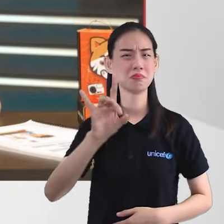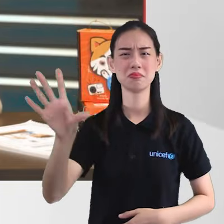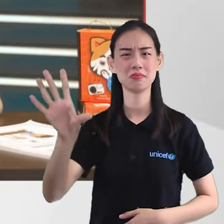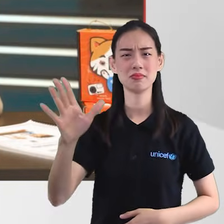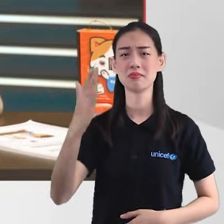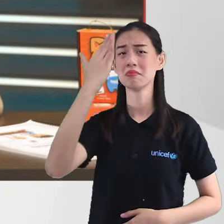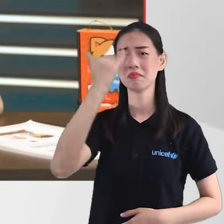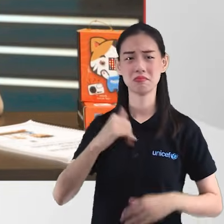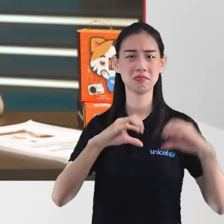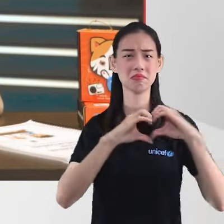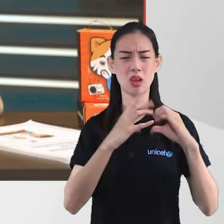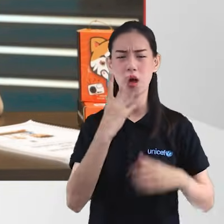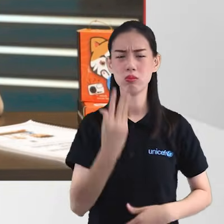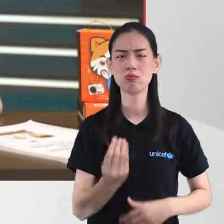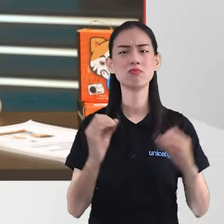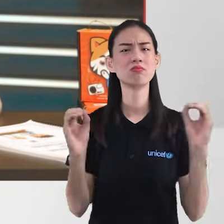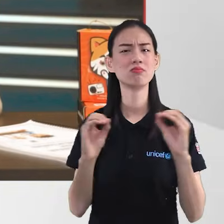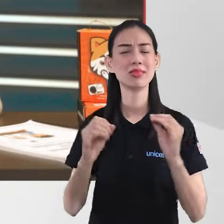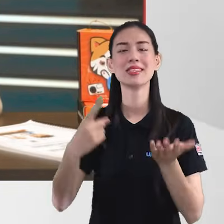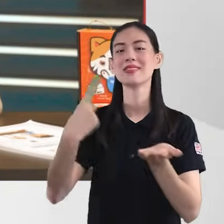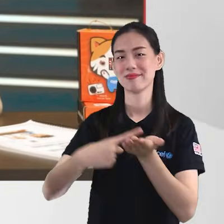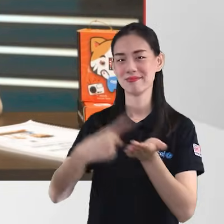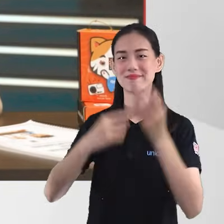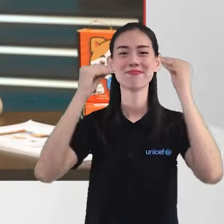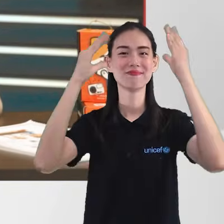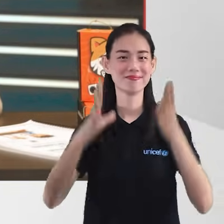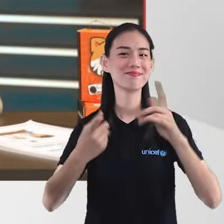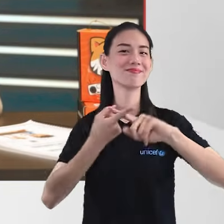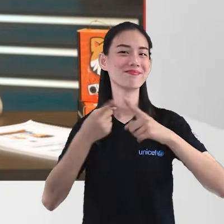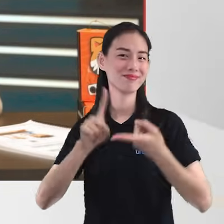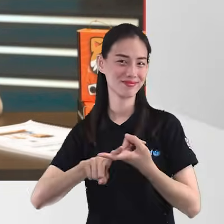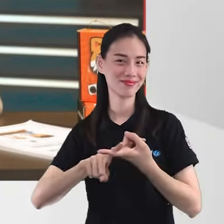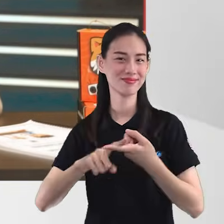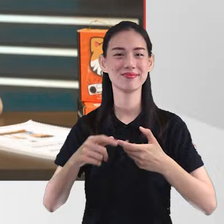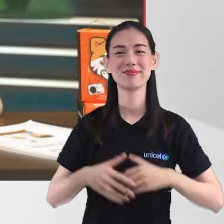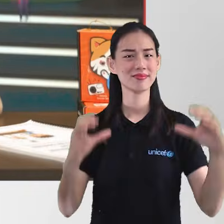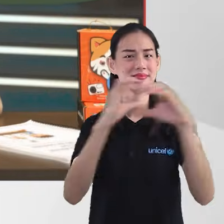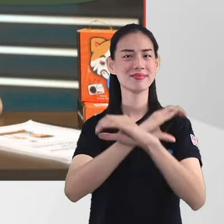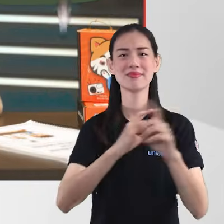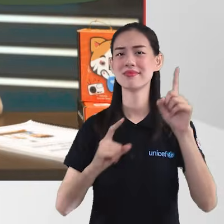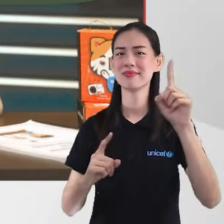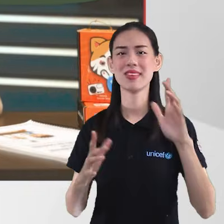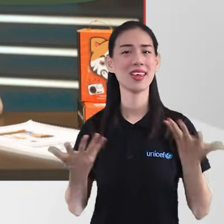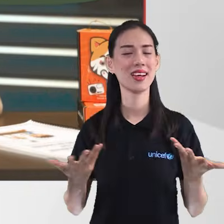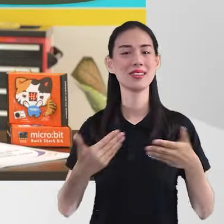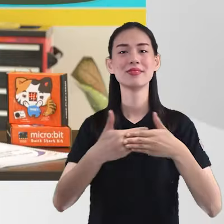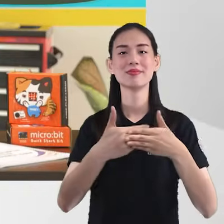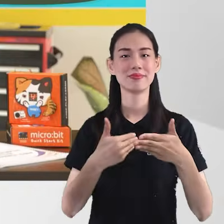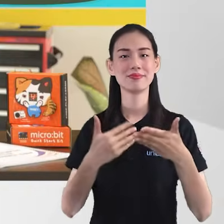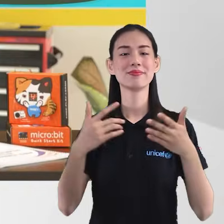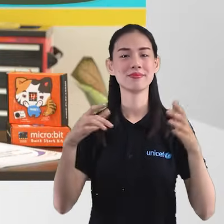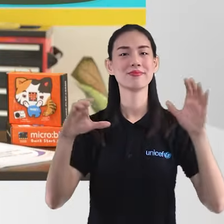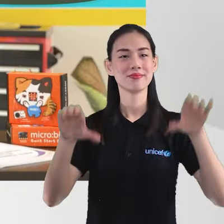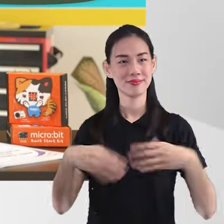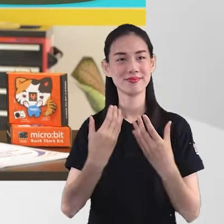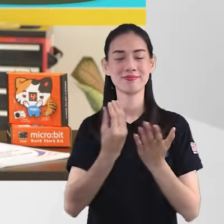Microbit? Mengapa mesej hello hanya dipaparkan sekali? Mengapa bentuk hati tidak padam? Bincangkan dengan guru dan rakan-rakan anda. Ini adalah